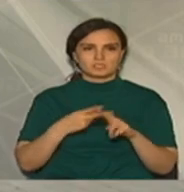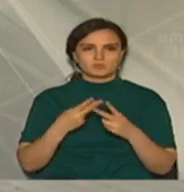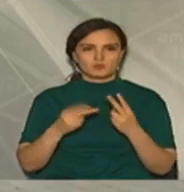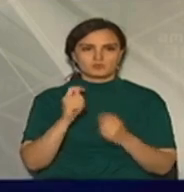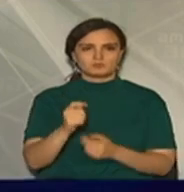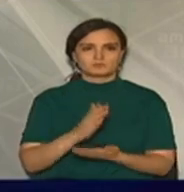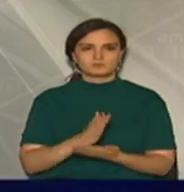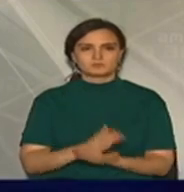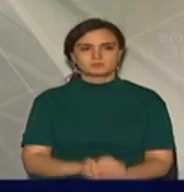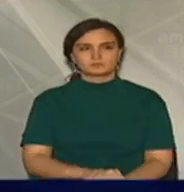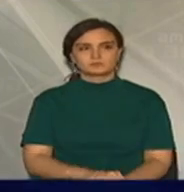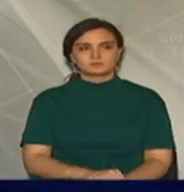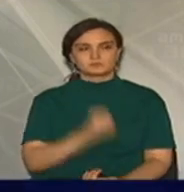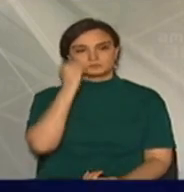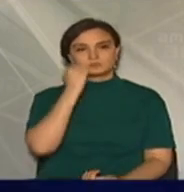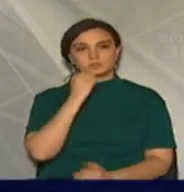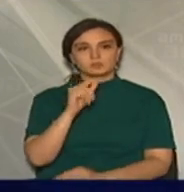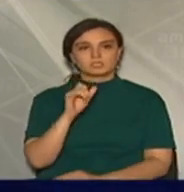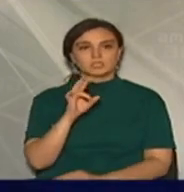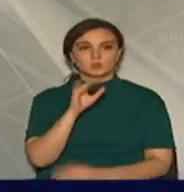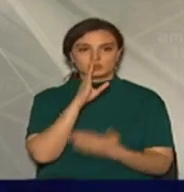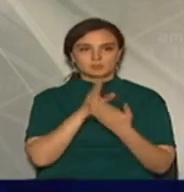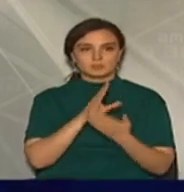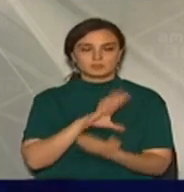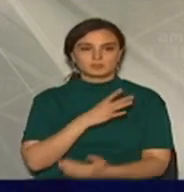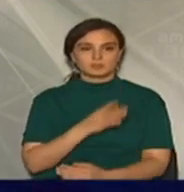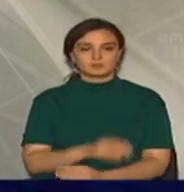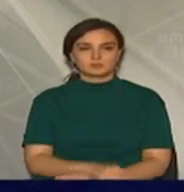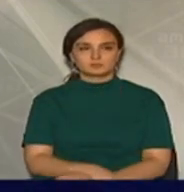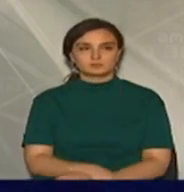შეფარდებული. მადლობთ თეონა, პირდაპირ ეთერში თეონა ხუბულავა საუბრობდა.